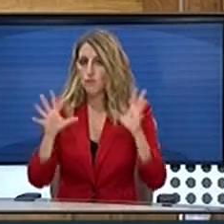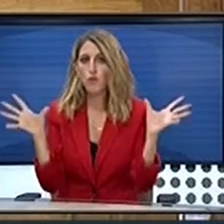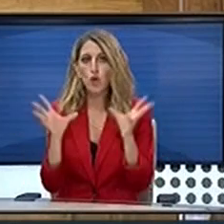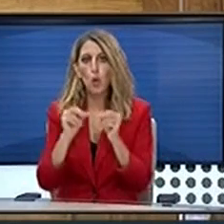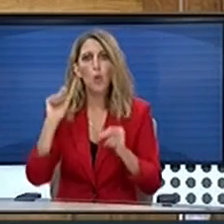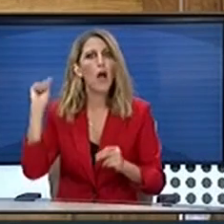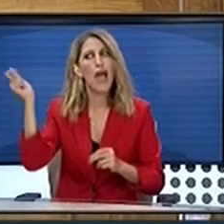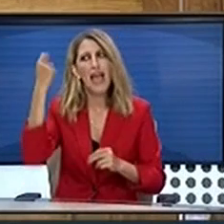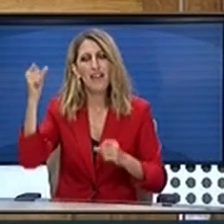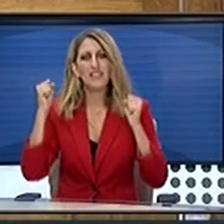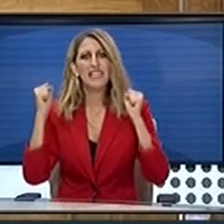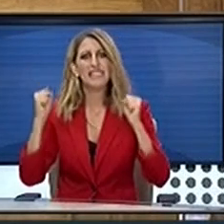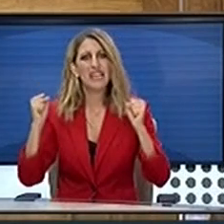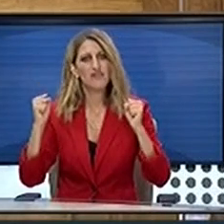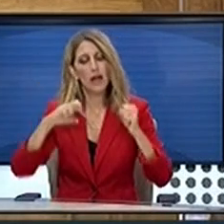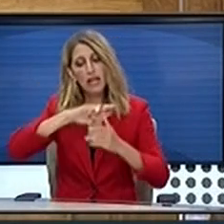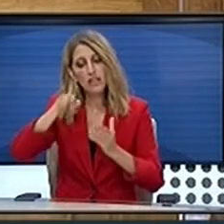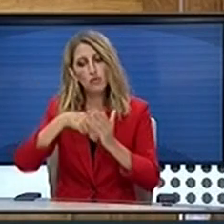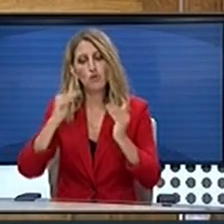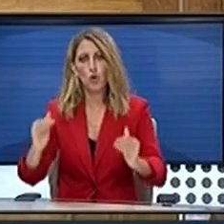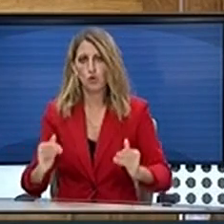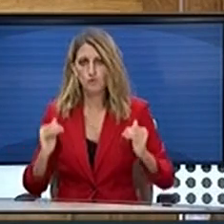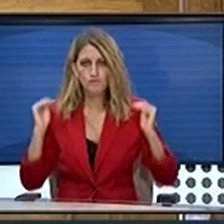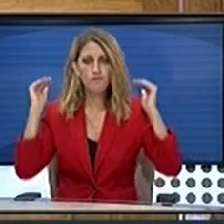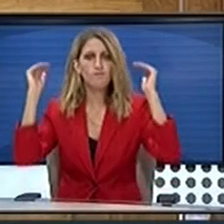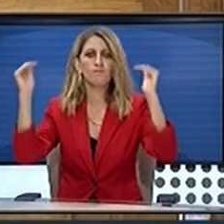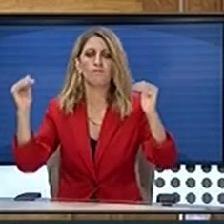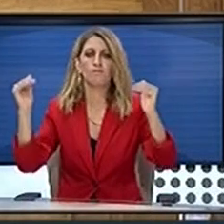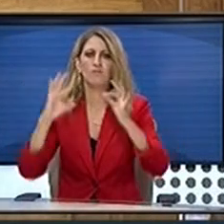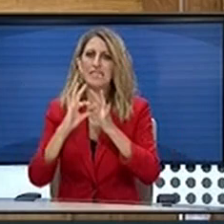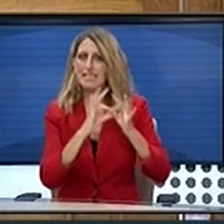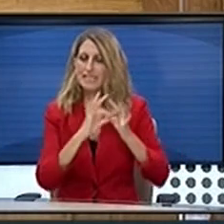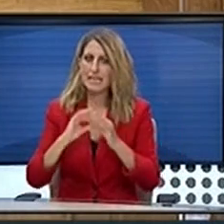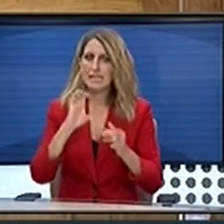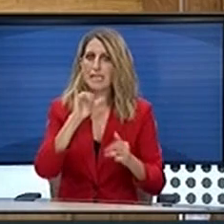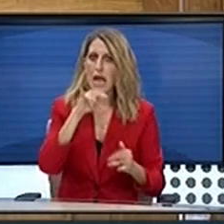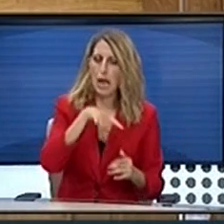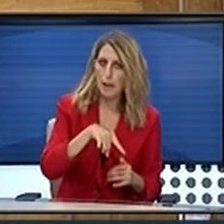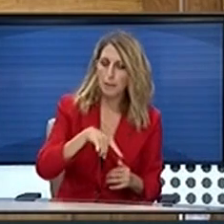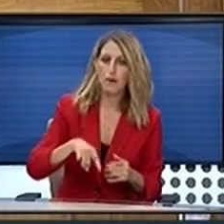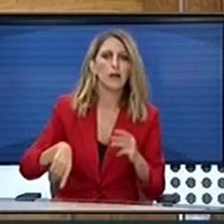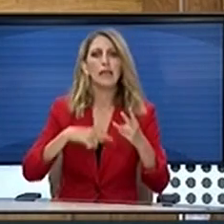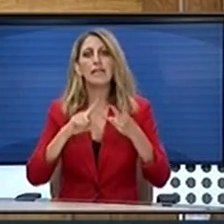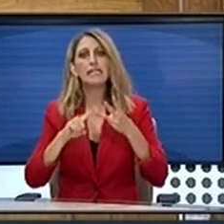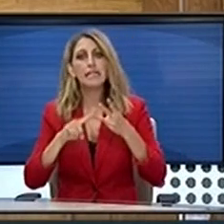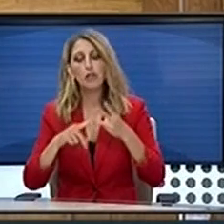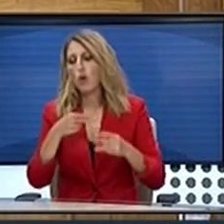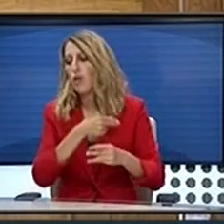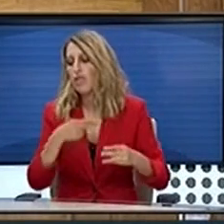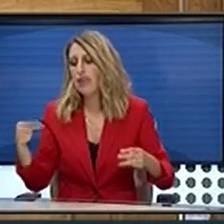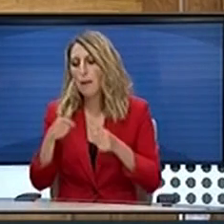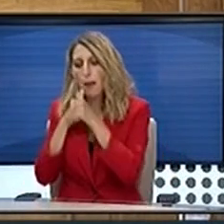καλύτερη αξιοποίηση των πληροφοριών της ΕΕΠ. Θωράκιση, όπως ήδη είπα, του πλαισίου των νόμων επισυνδέσεων,